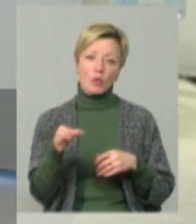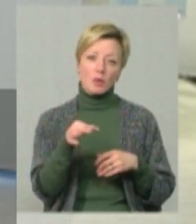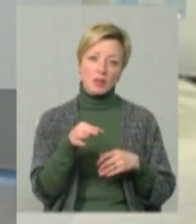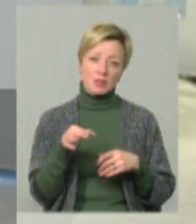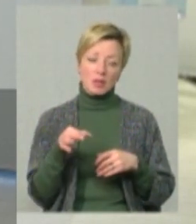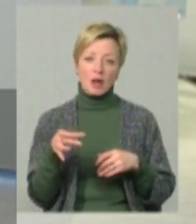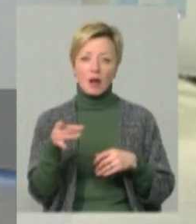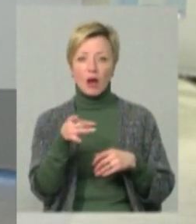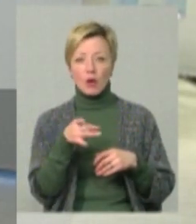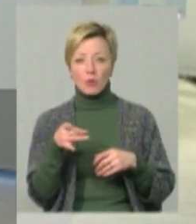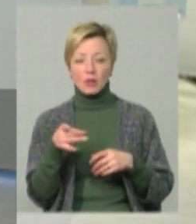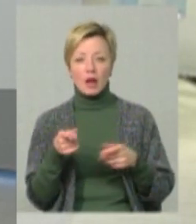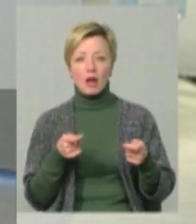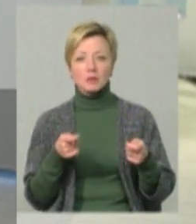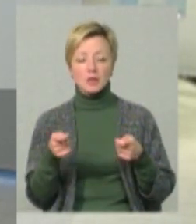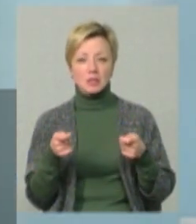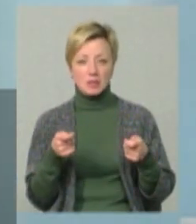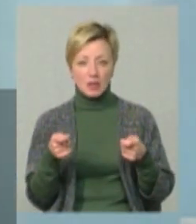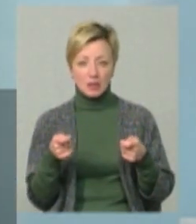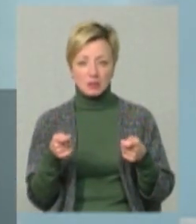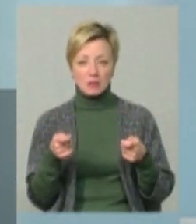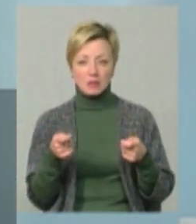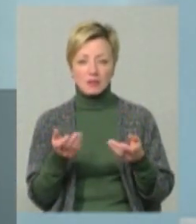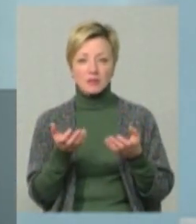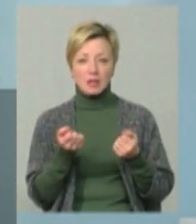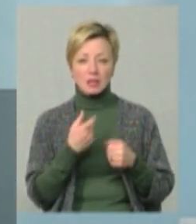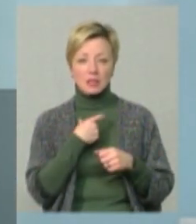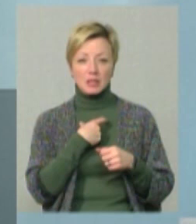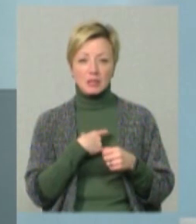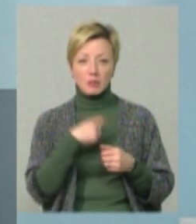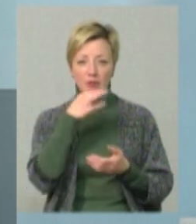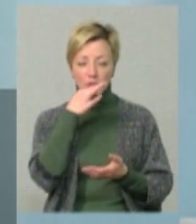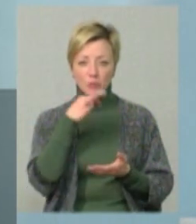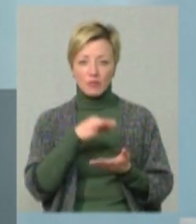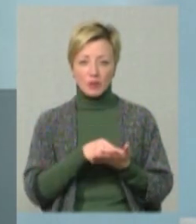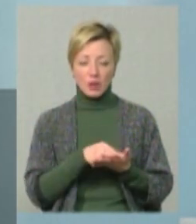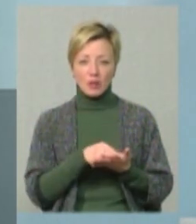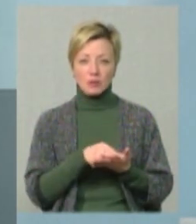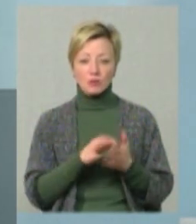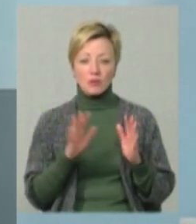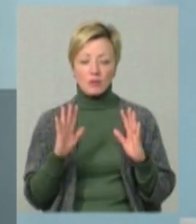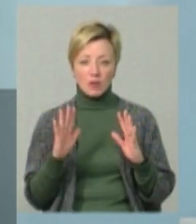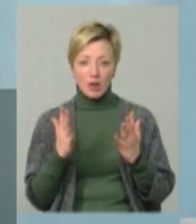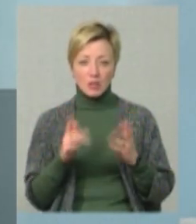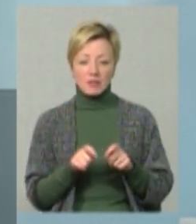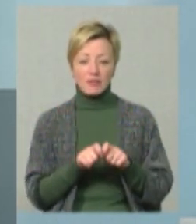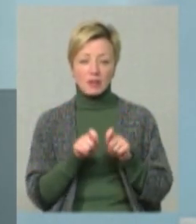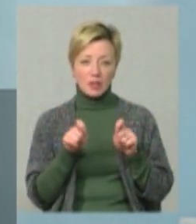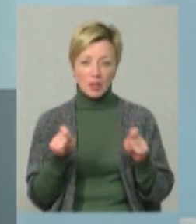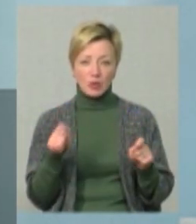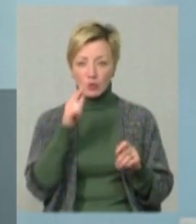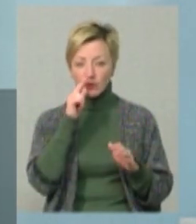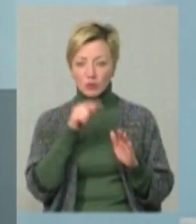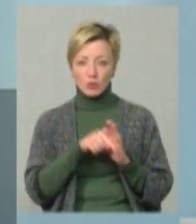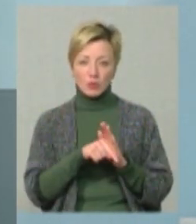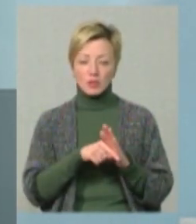ну, обласна і районні адміністрації взяти на себе відповідальність у разі відкритого